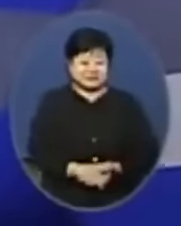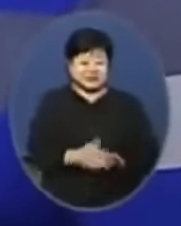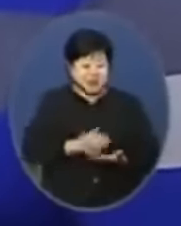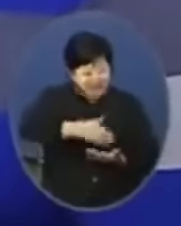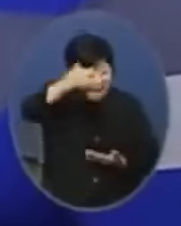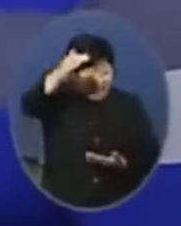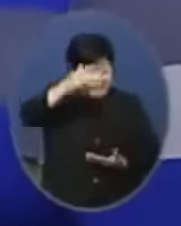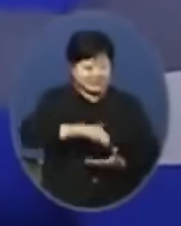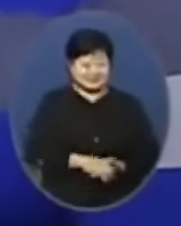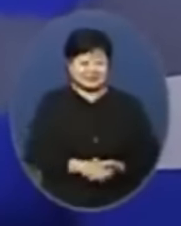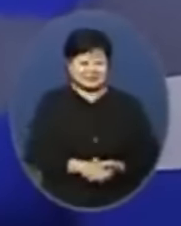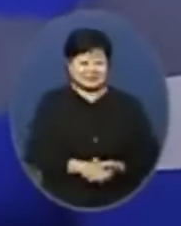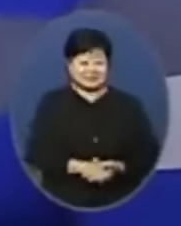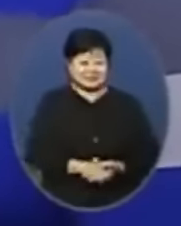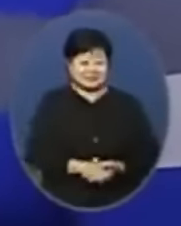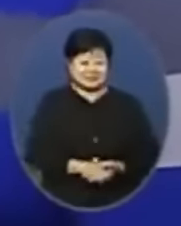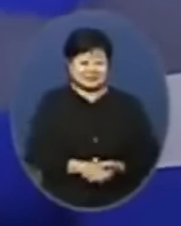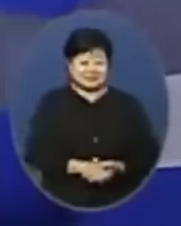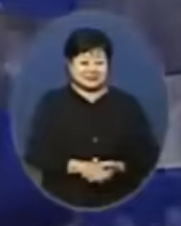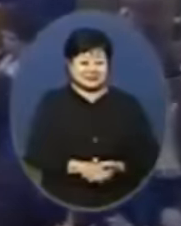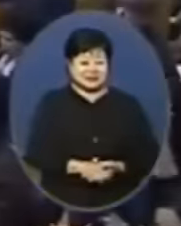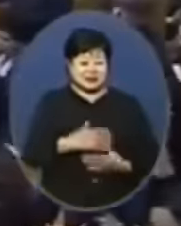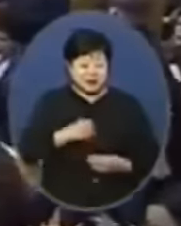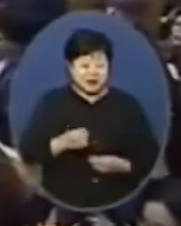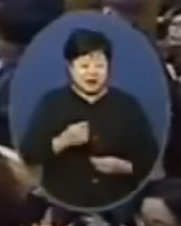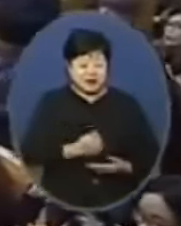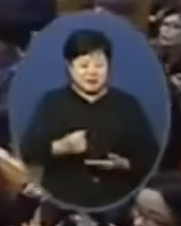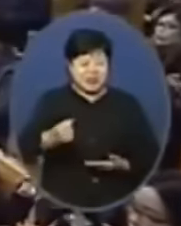물러가라. 평안을 빼앗는 마귀야,